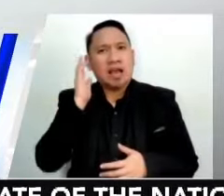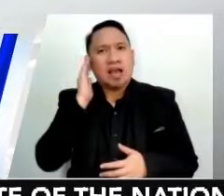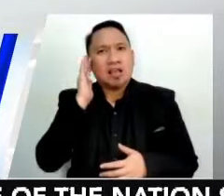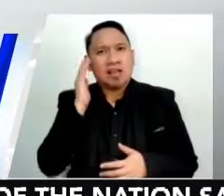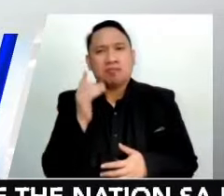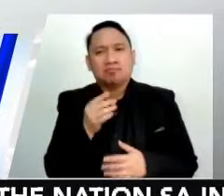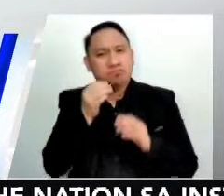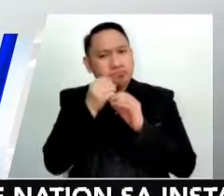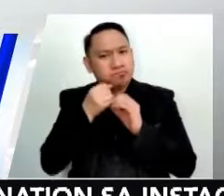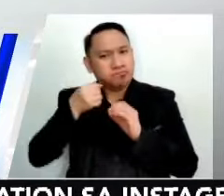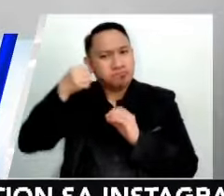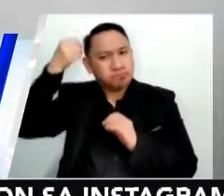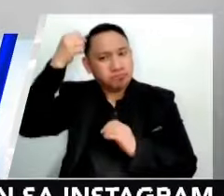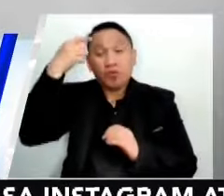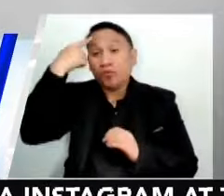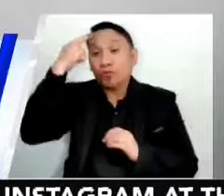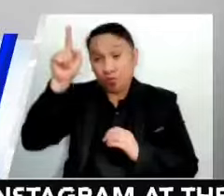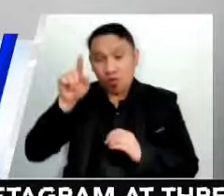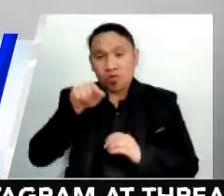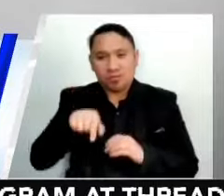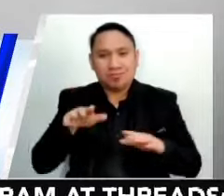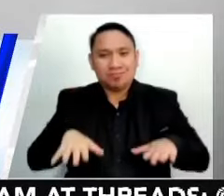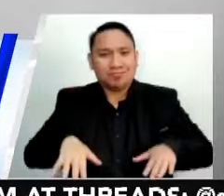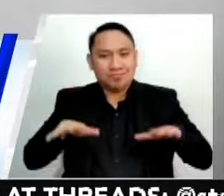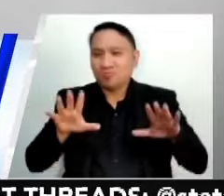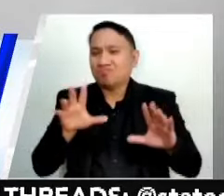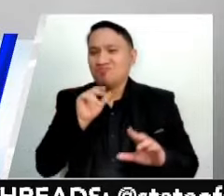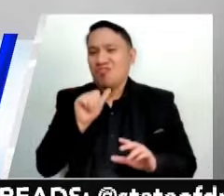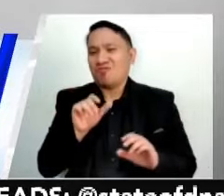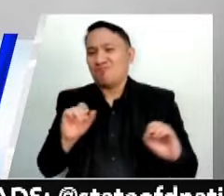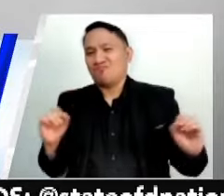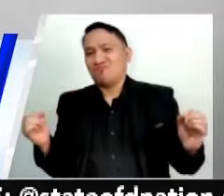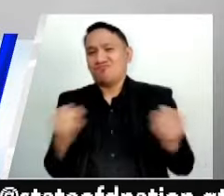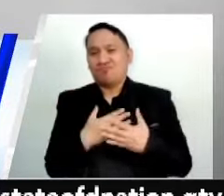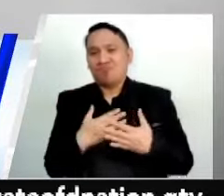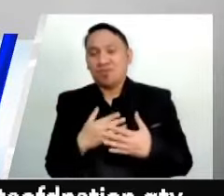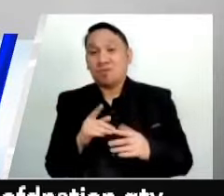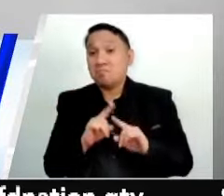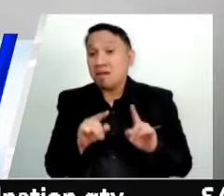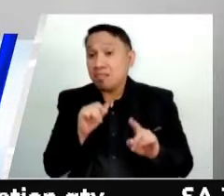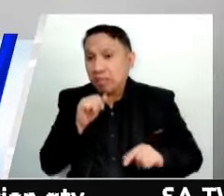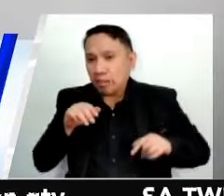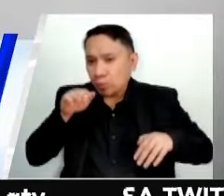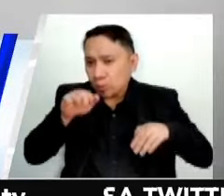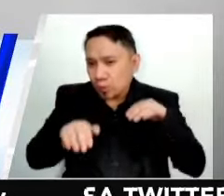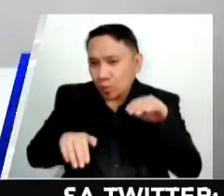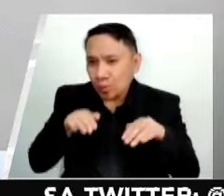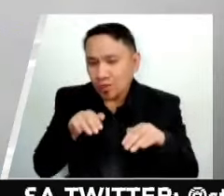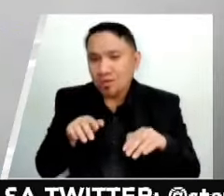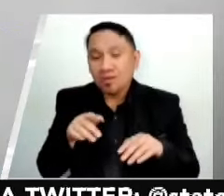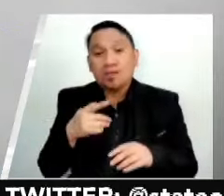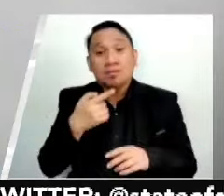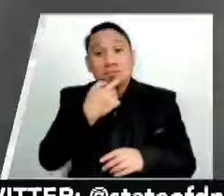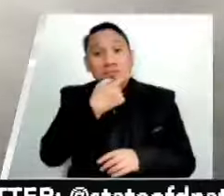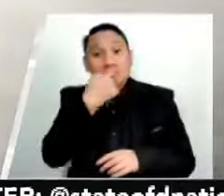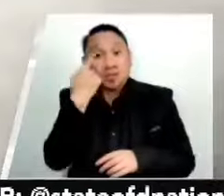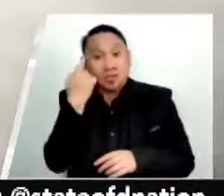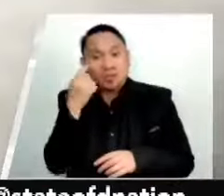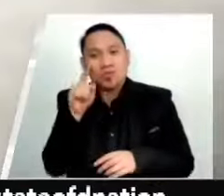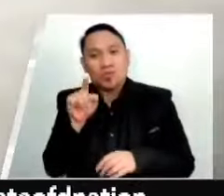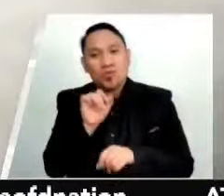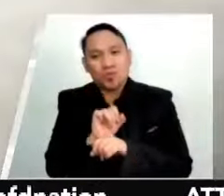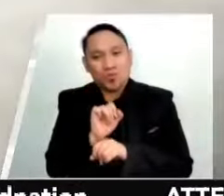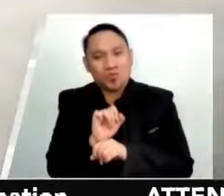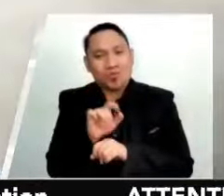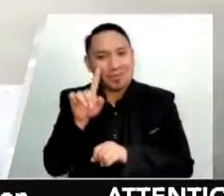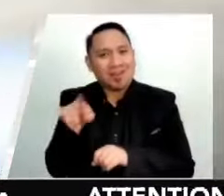gear para sa baha ay no fear. Pero di raw talaga siya nag-swimming sa baha dahil trabaho niya ay agad na kansela. Ito ang